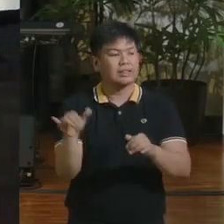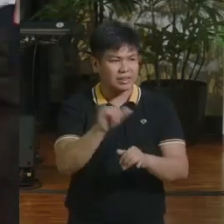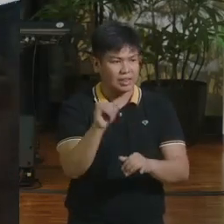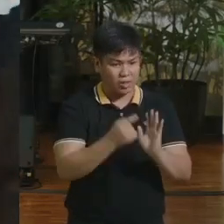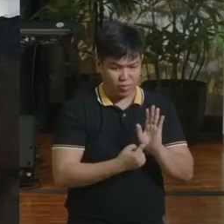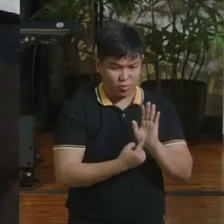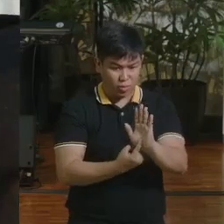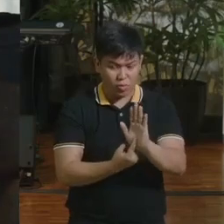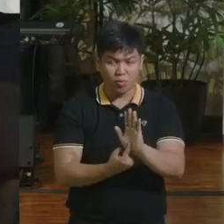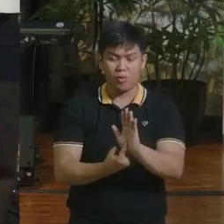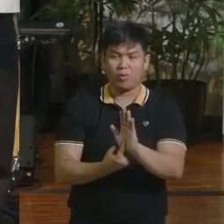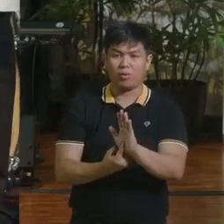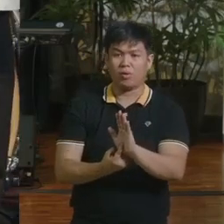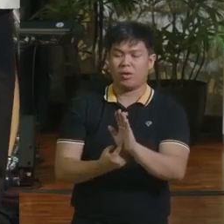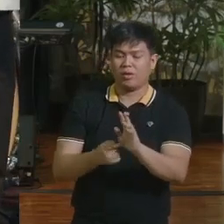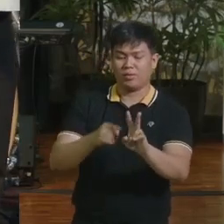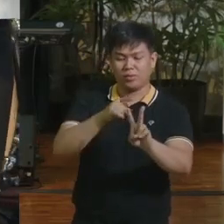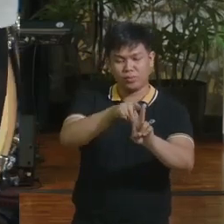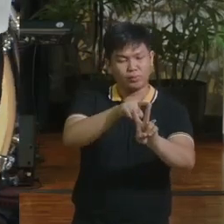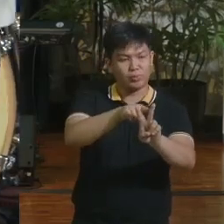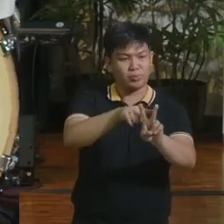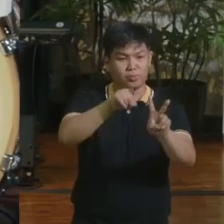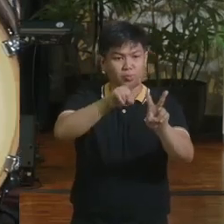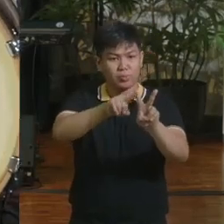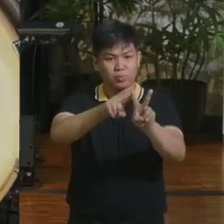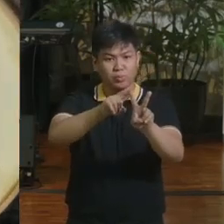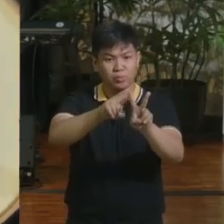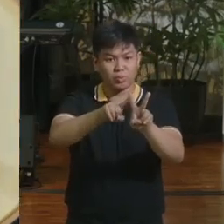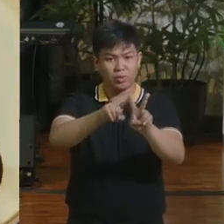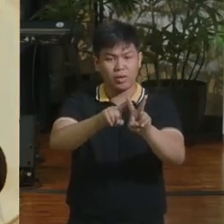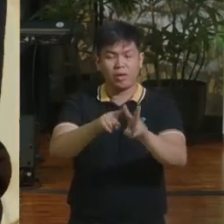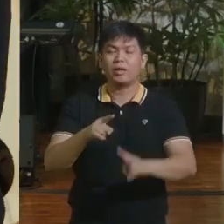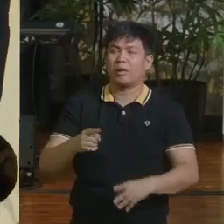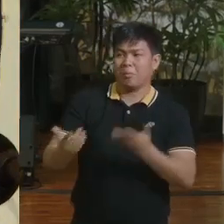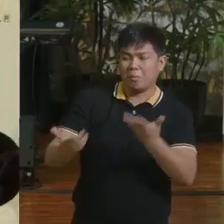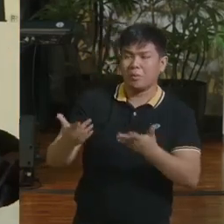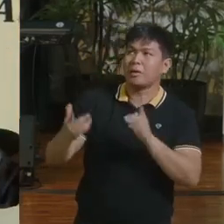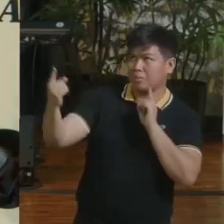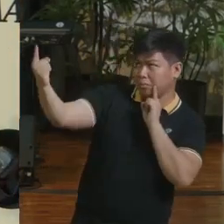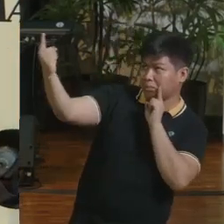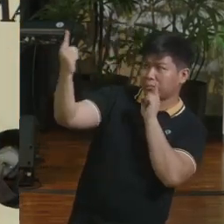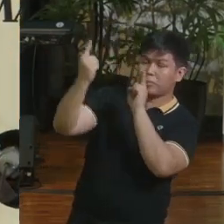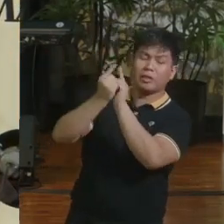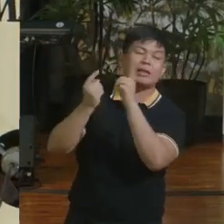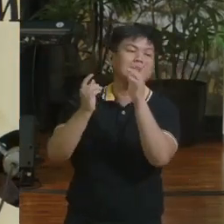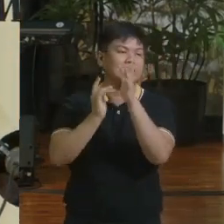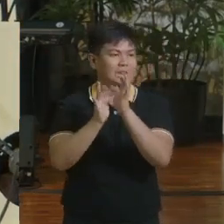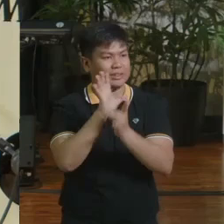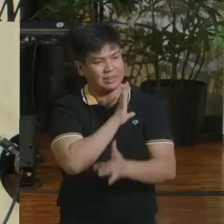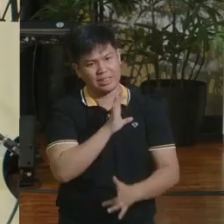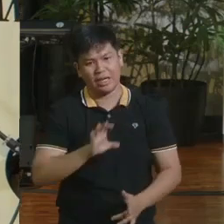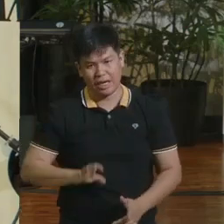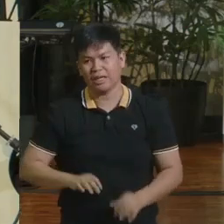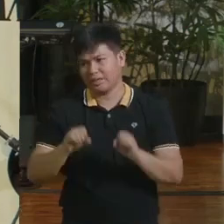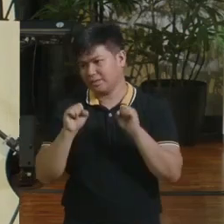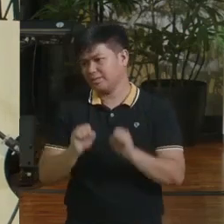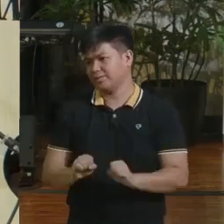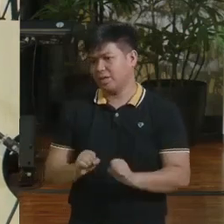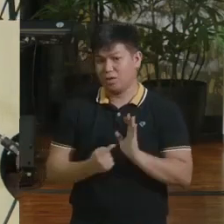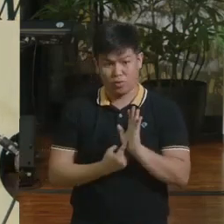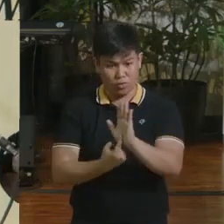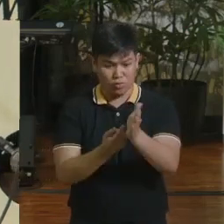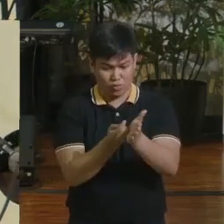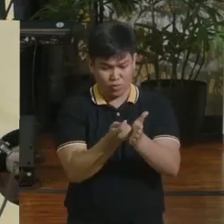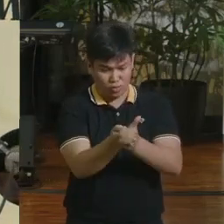na Panginoon. At yung Panginoon na yon ay nag-unveil ng katotohanan na kanyang